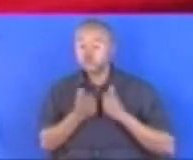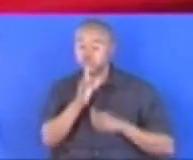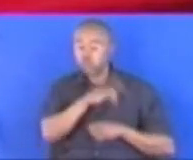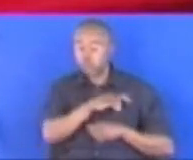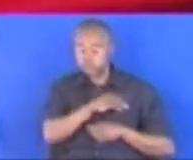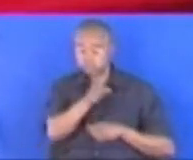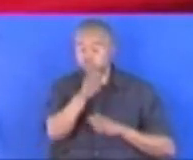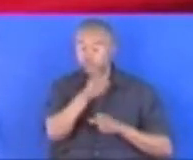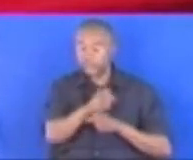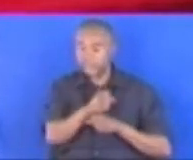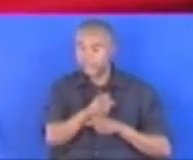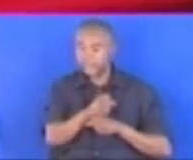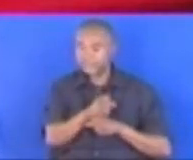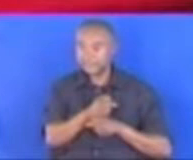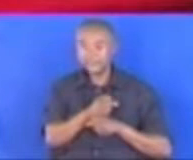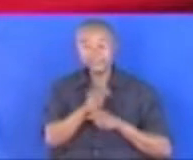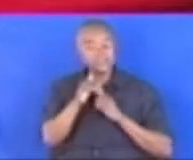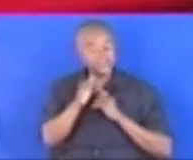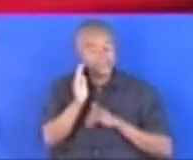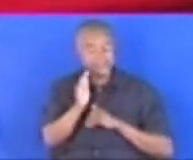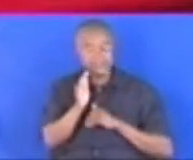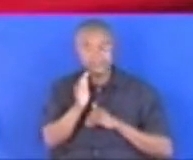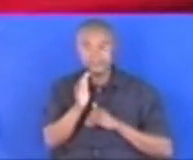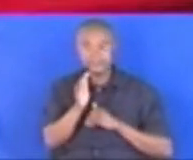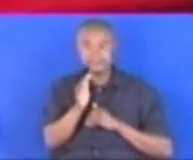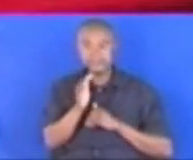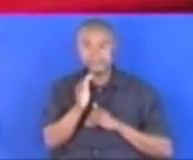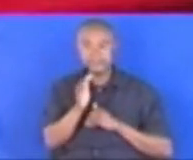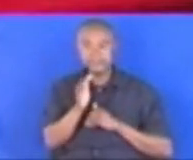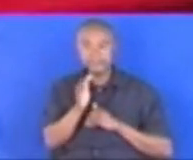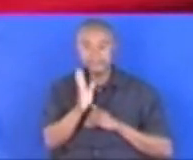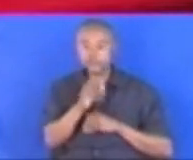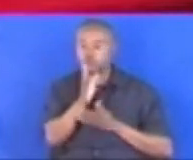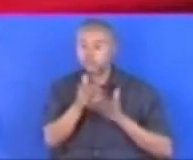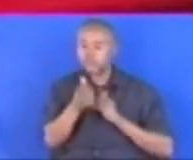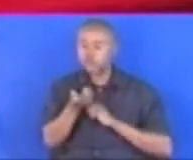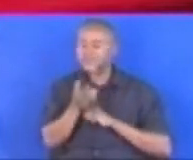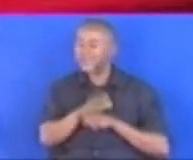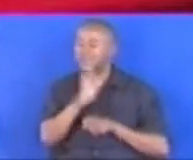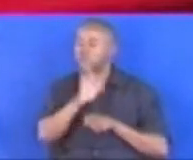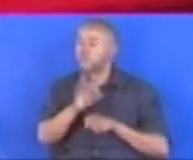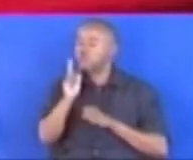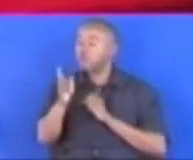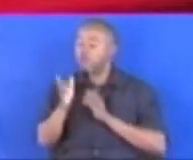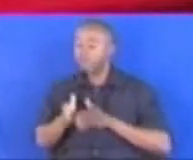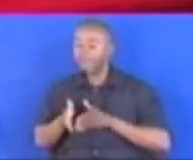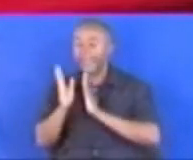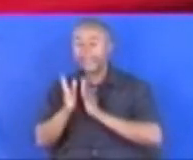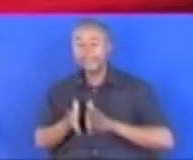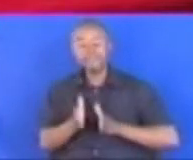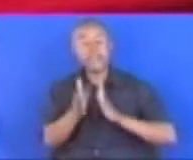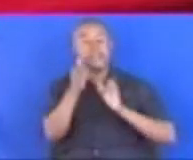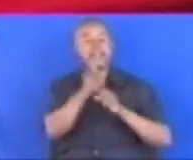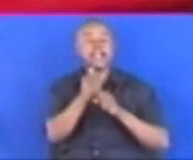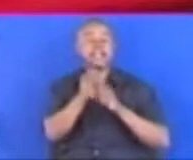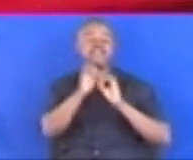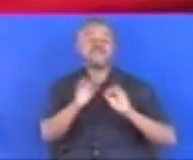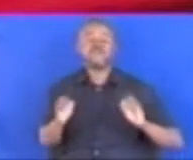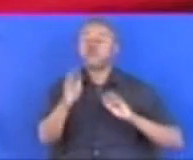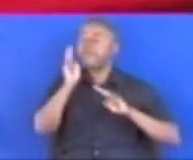kwa ajili watumishi wa hasa, ikizingatiwa kuwa kuna wataalamu wengi mtaani ambao hawajapata